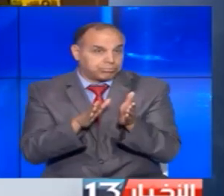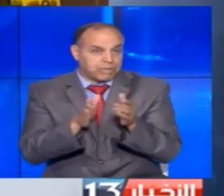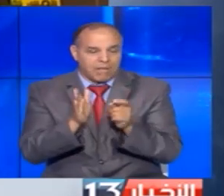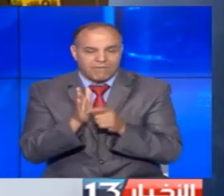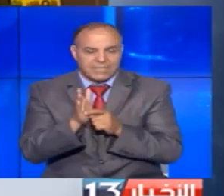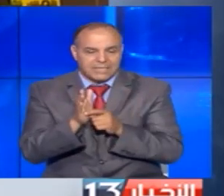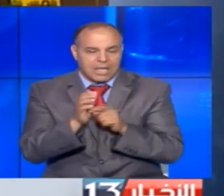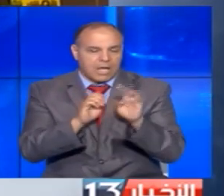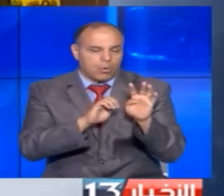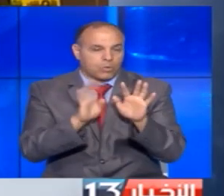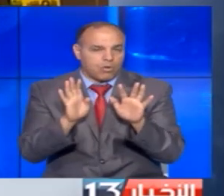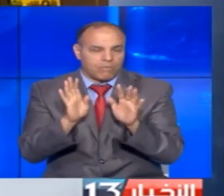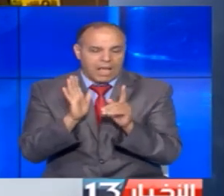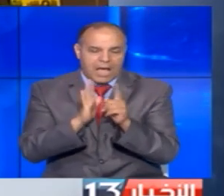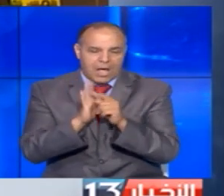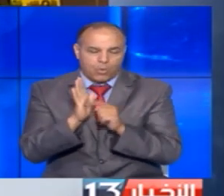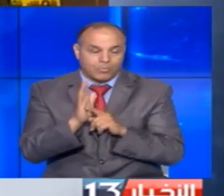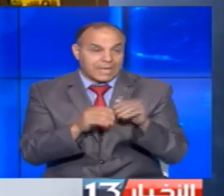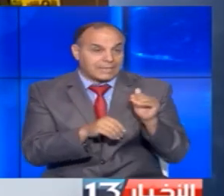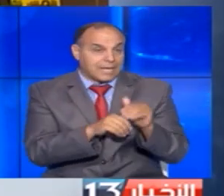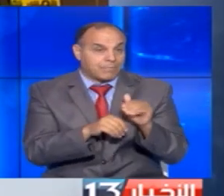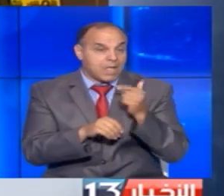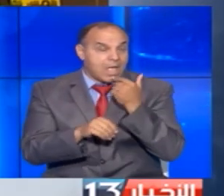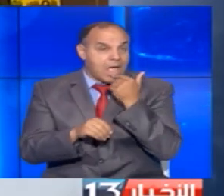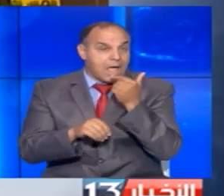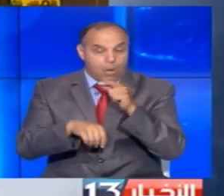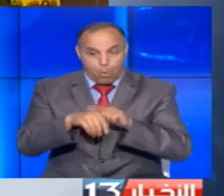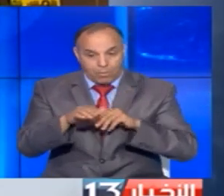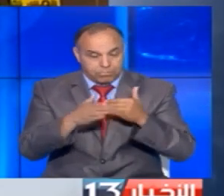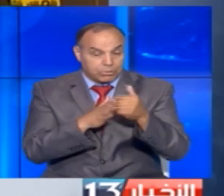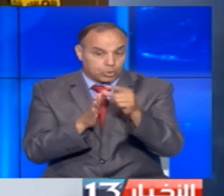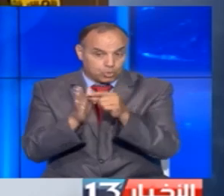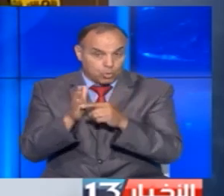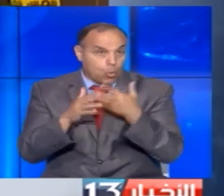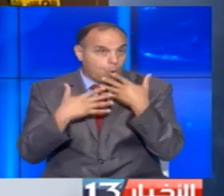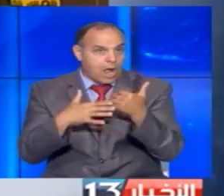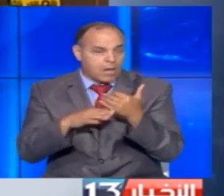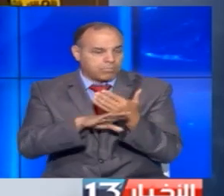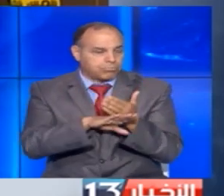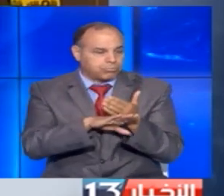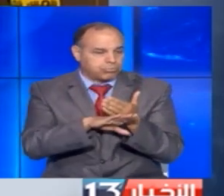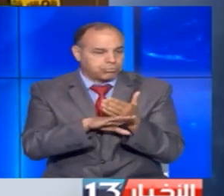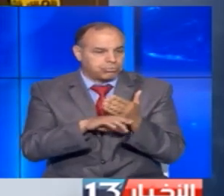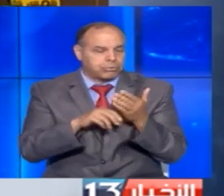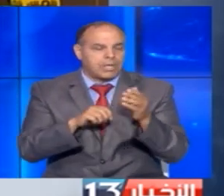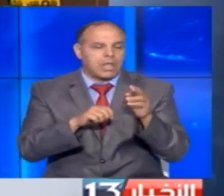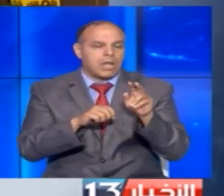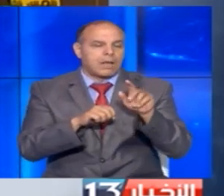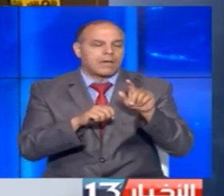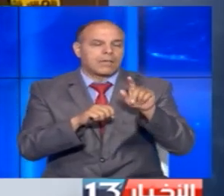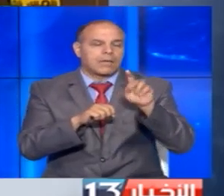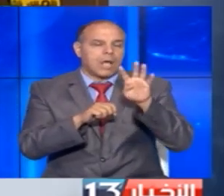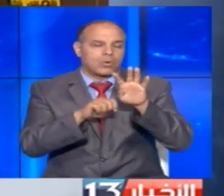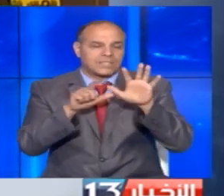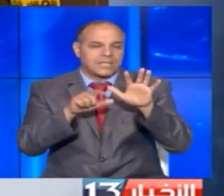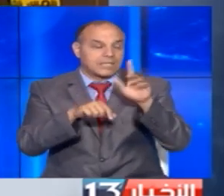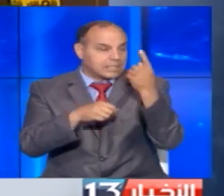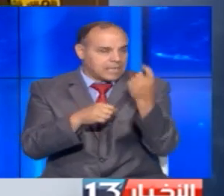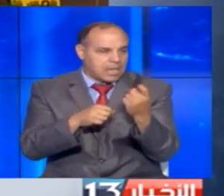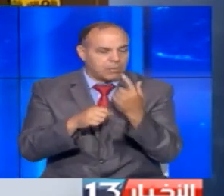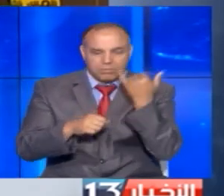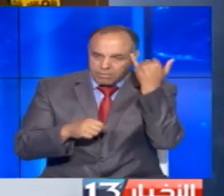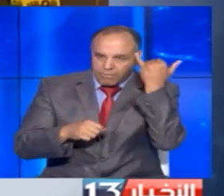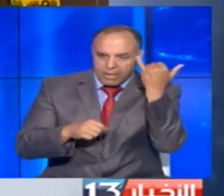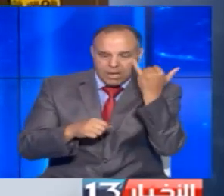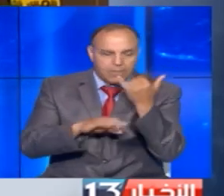التاسع والاربعون من القانون الانتخابي فان الاجال الدستوريه سيتم تجاوزها ب سبعه واربعين يوما وتقترح الهيئه